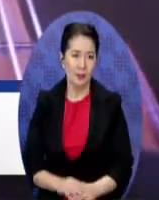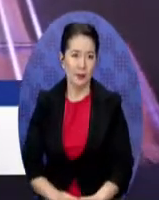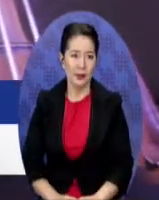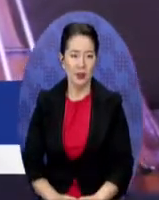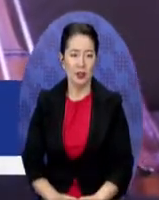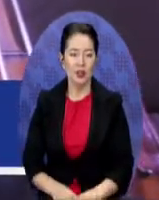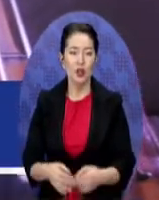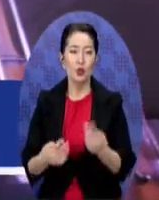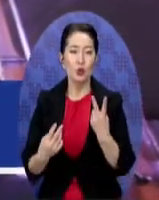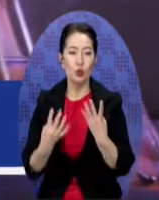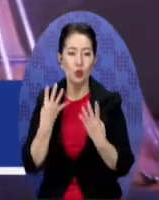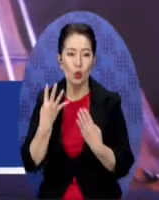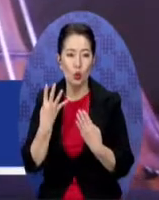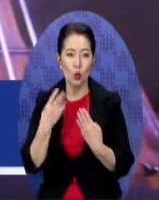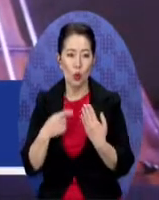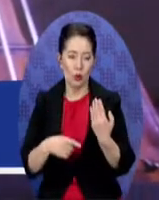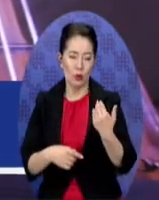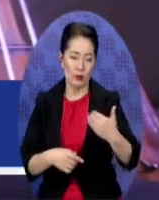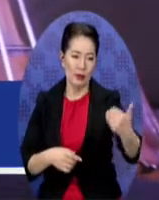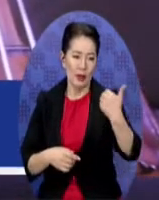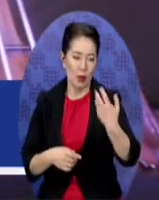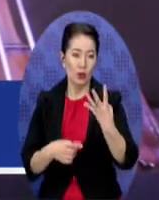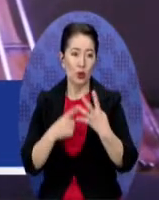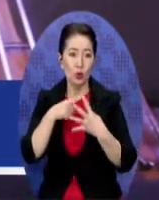хуруугаар л тоглоно. Ингээ давуулаад.